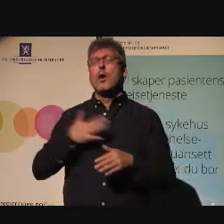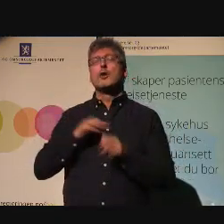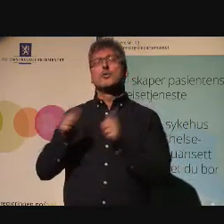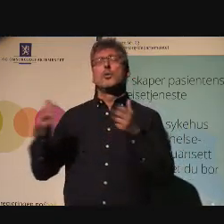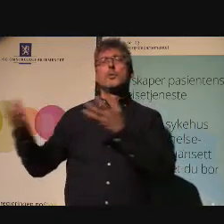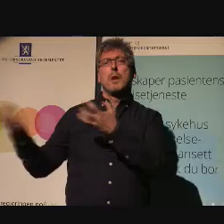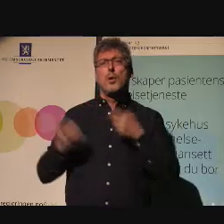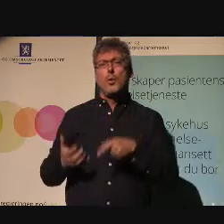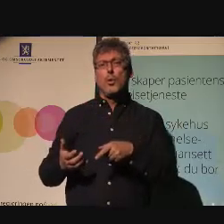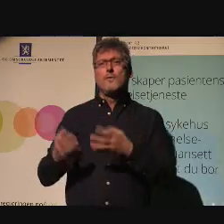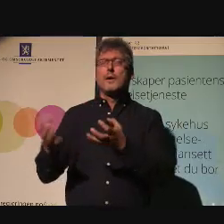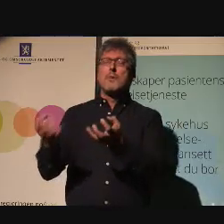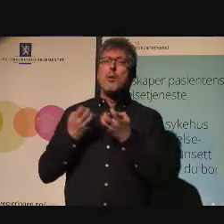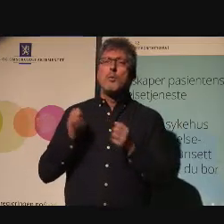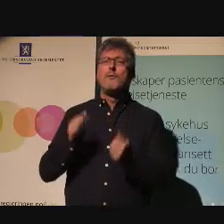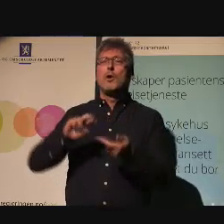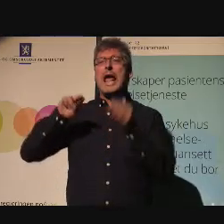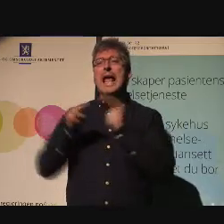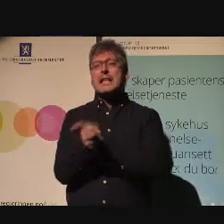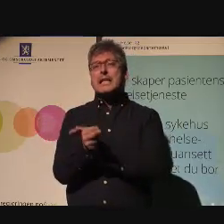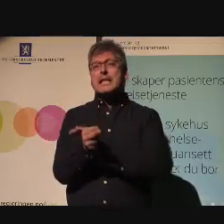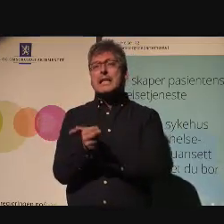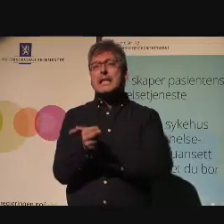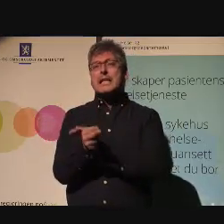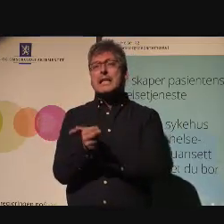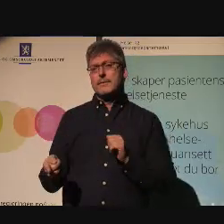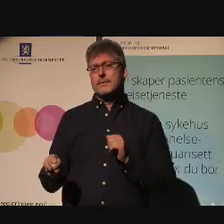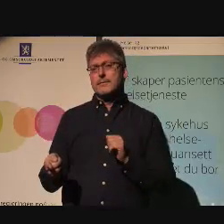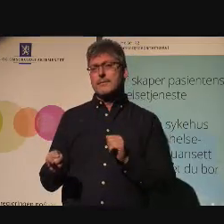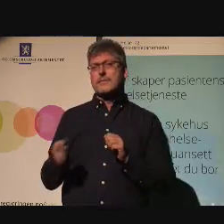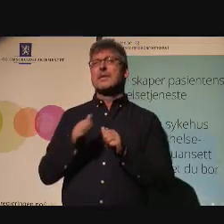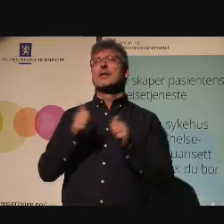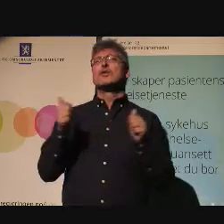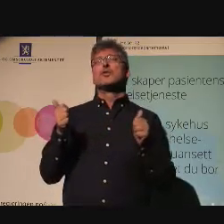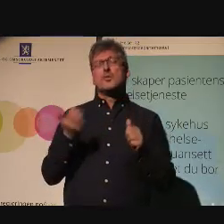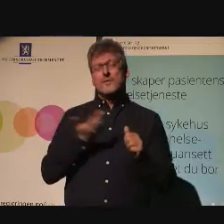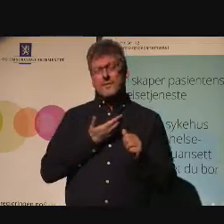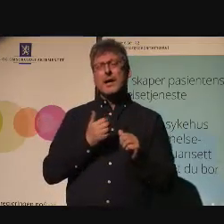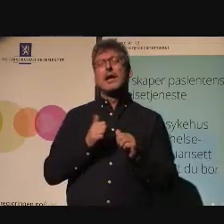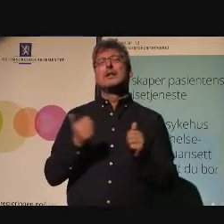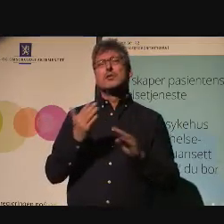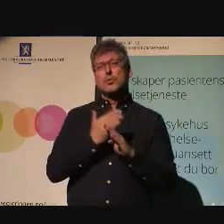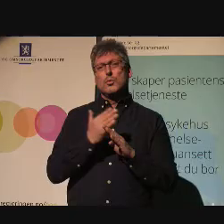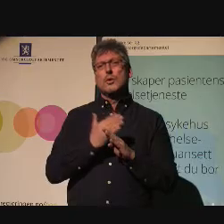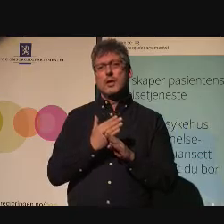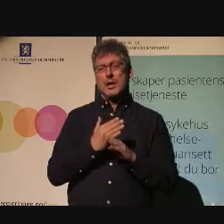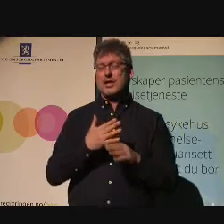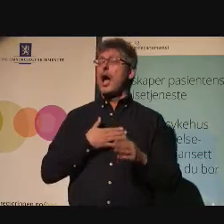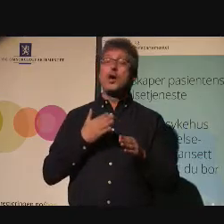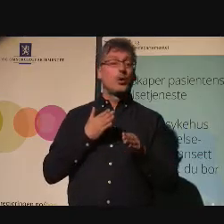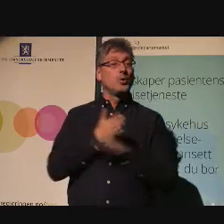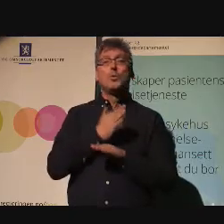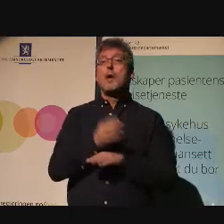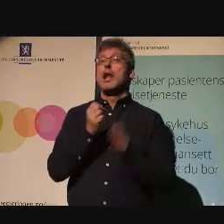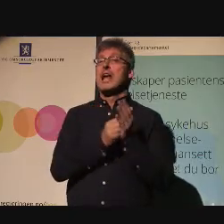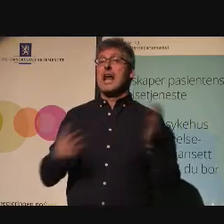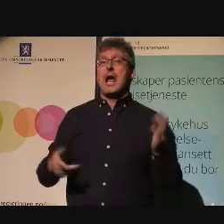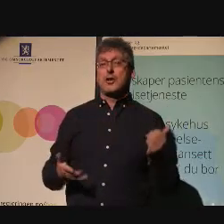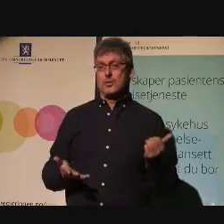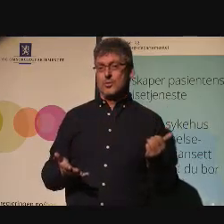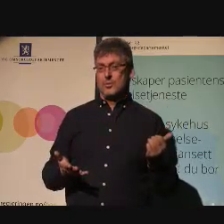for innleggelser, i veldig stor grad har helt normale reaksjoner på en